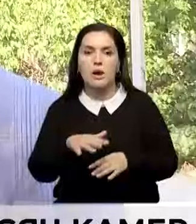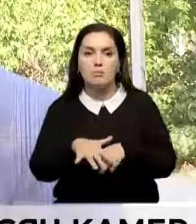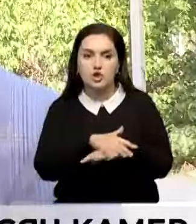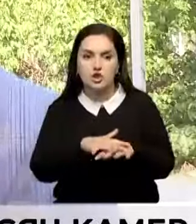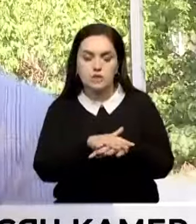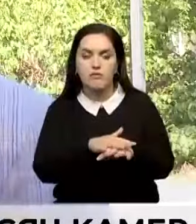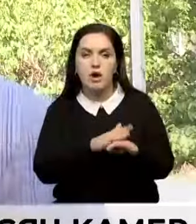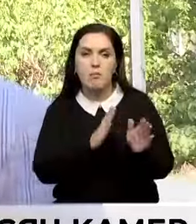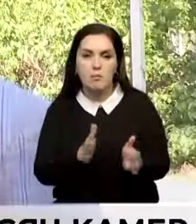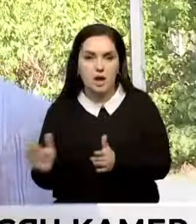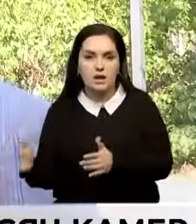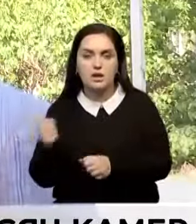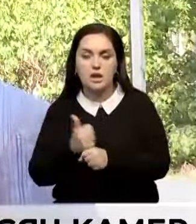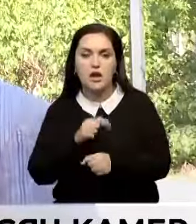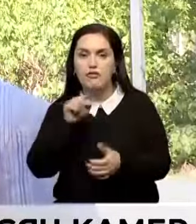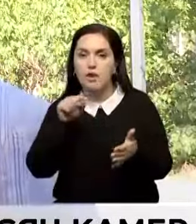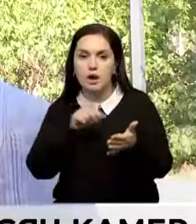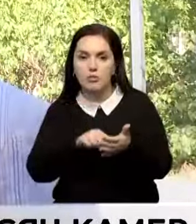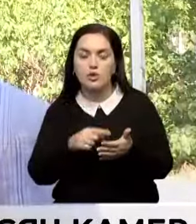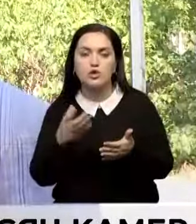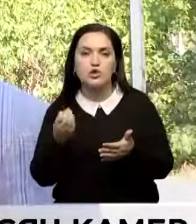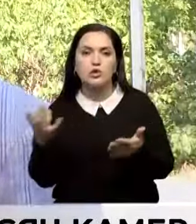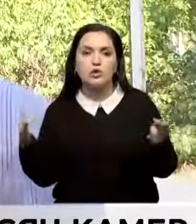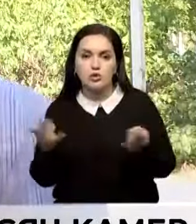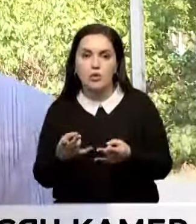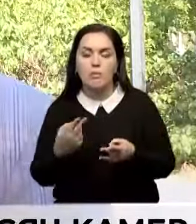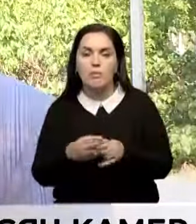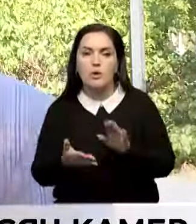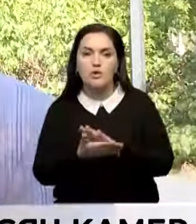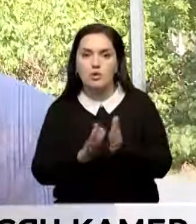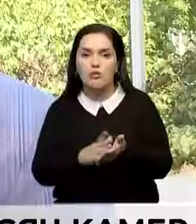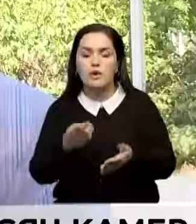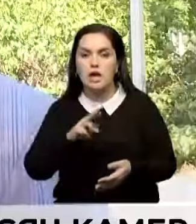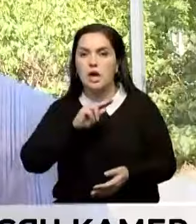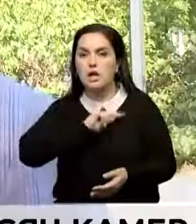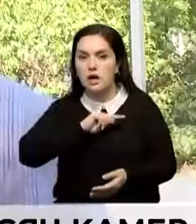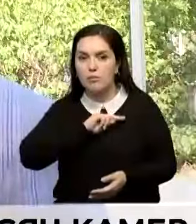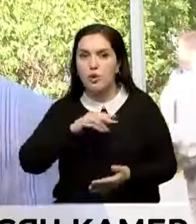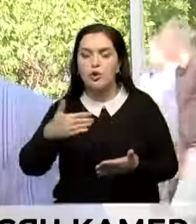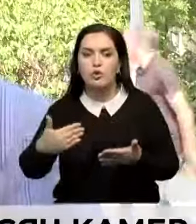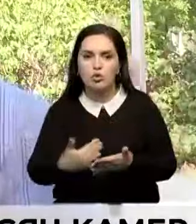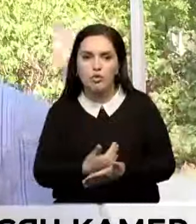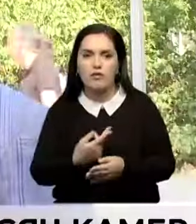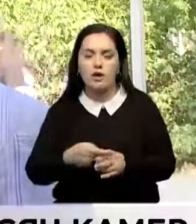безопасности. Это самый главный вопрос. А еще необходимо создать должные условия для работы. Надо новое